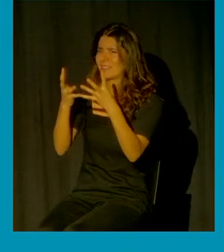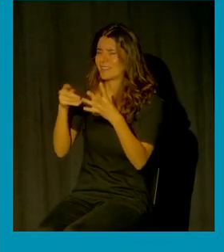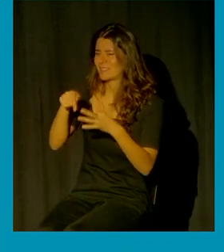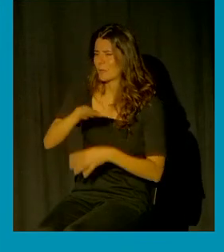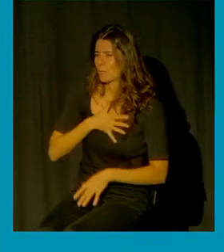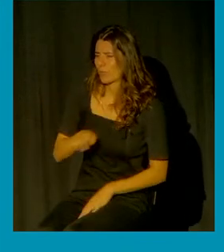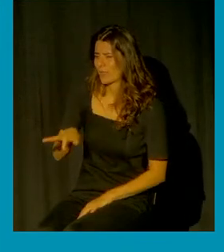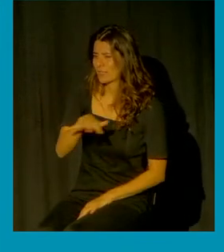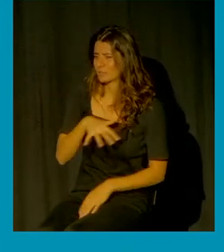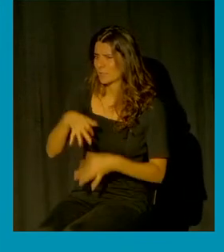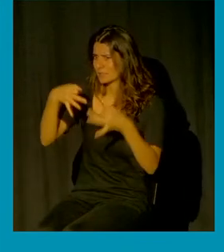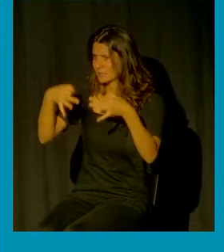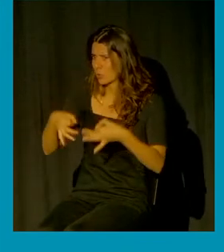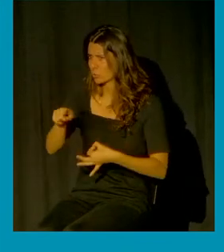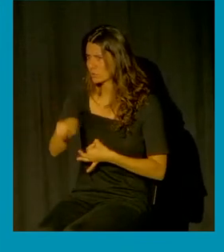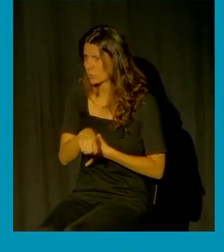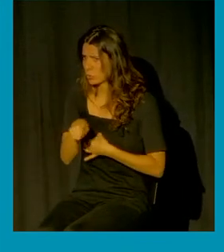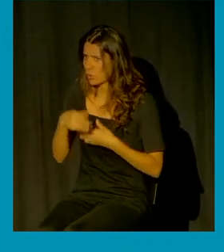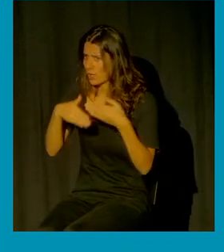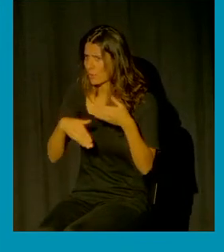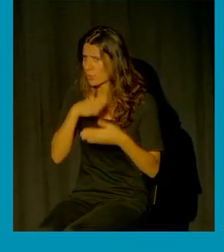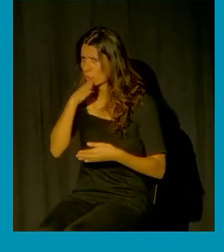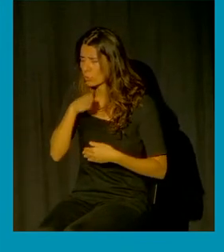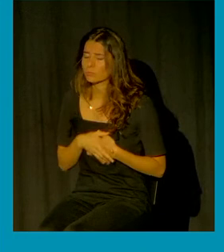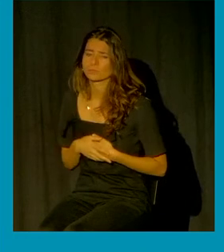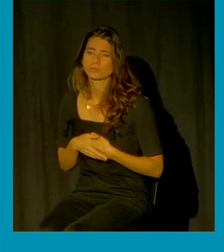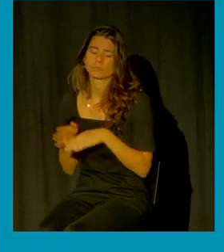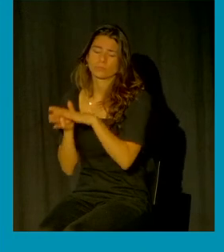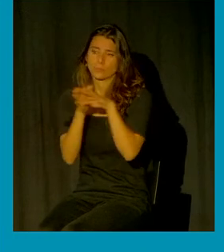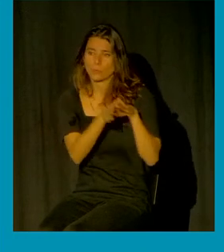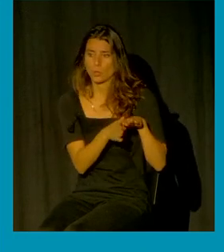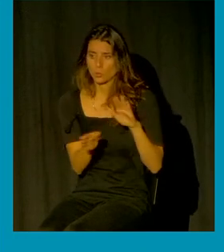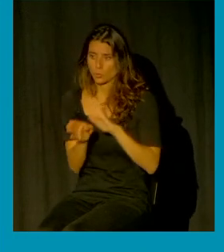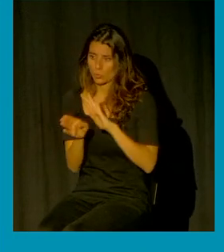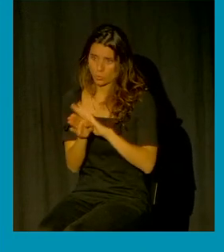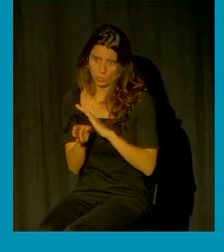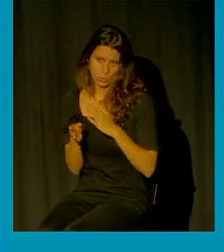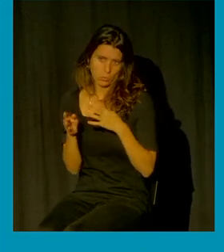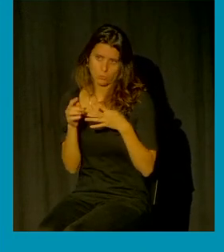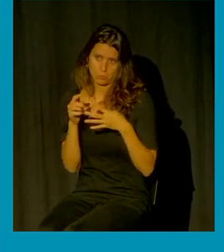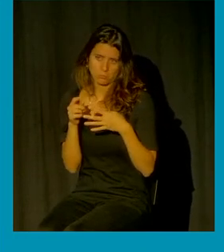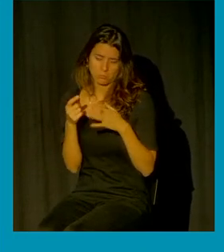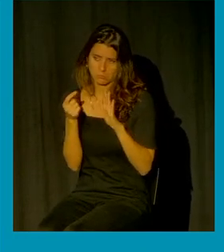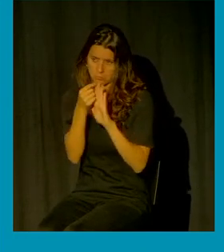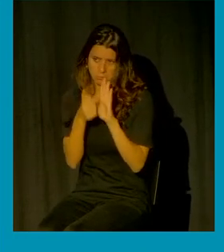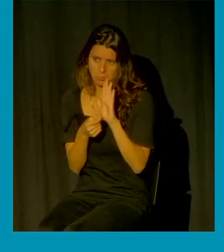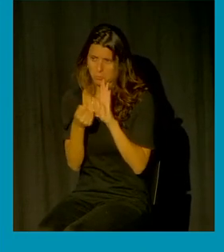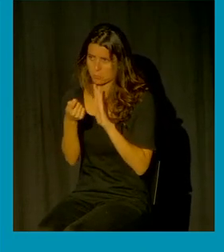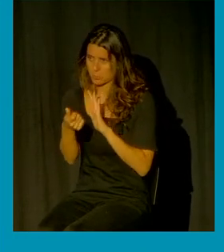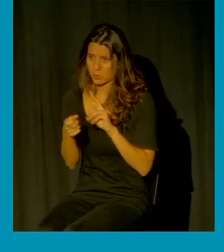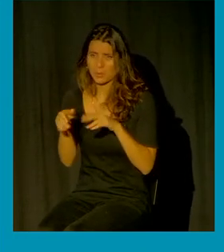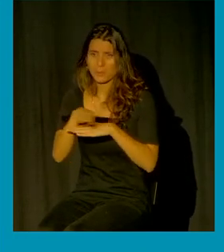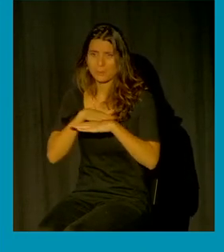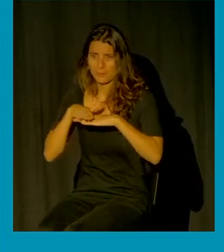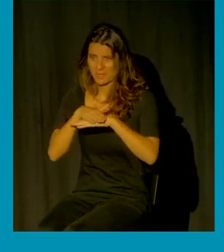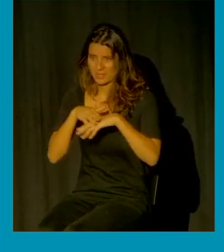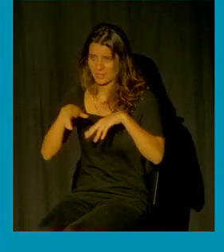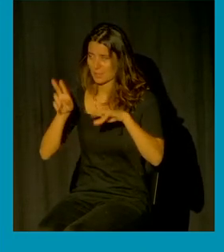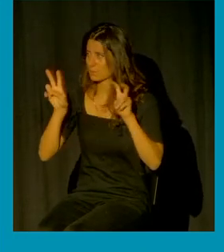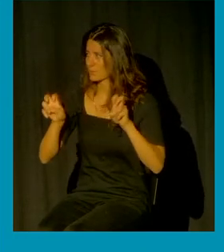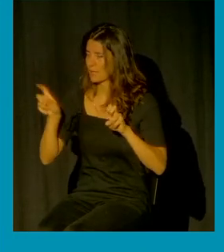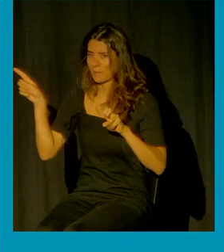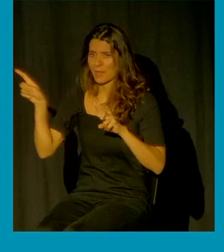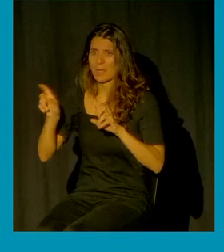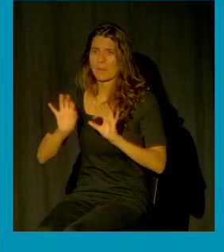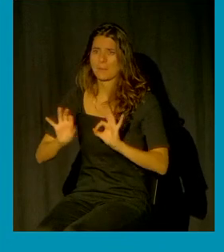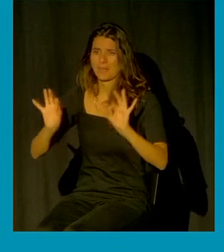referència bé continuo amb quatre pinzellades bàsiques sobre aquestes particularitats aquesta fragmentació